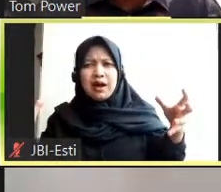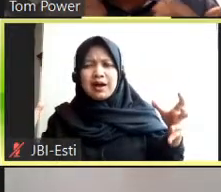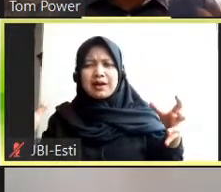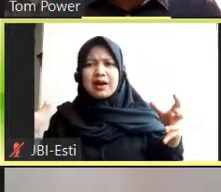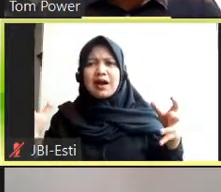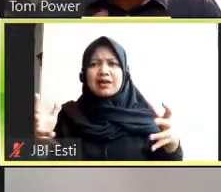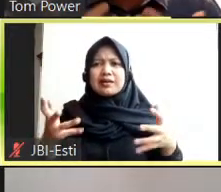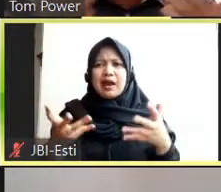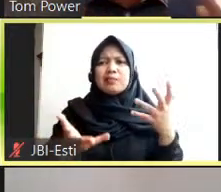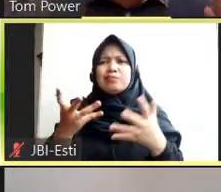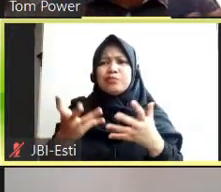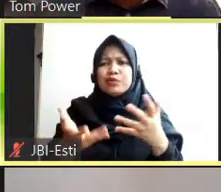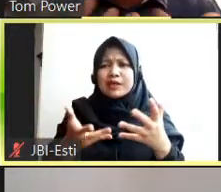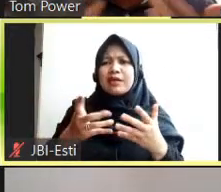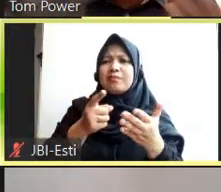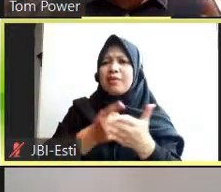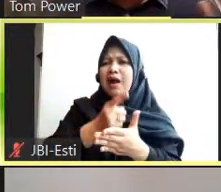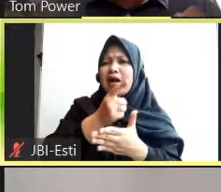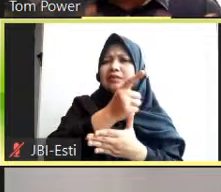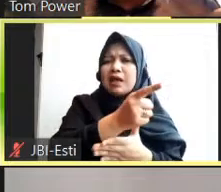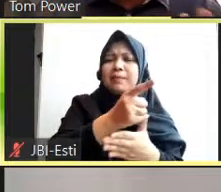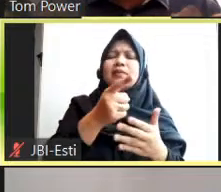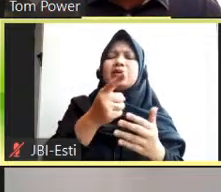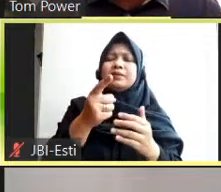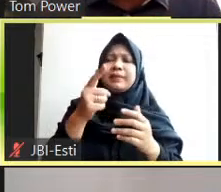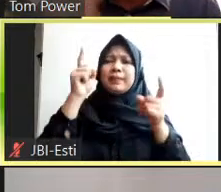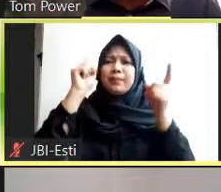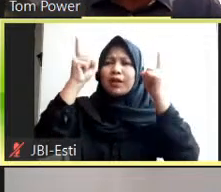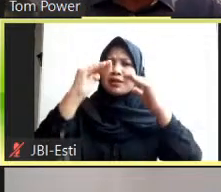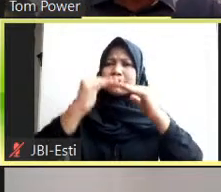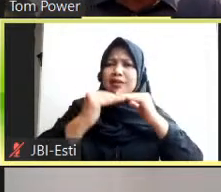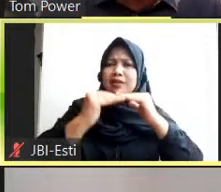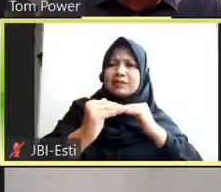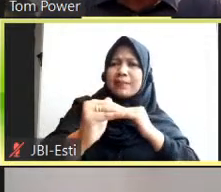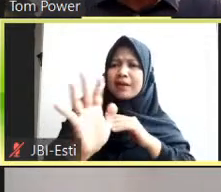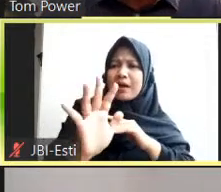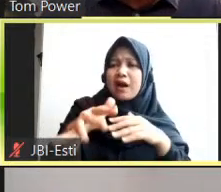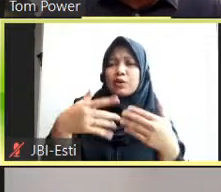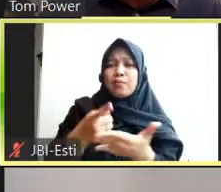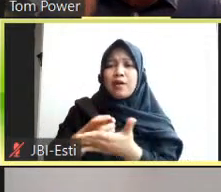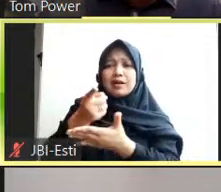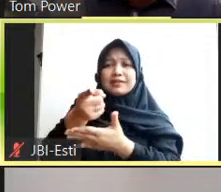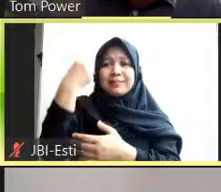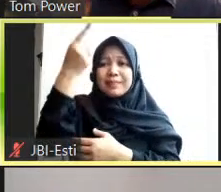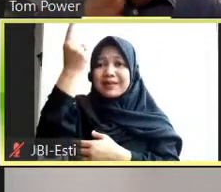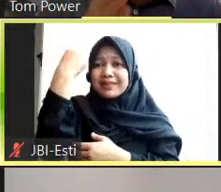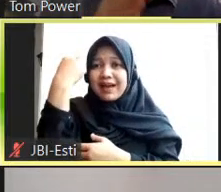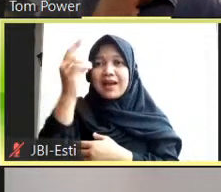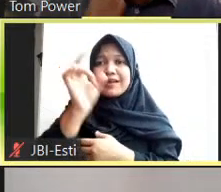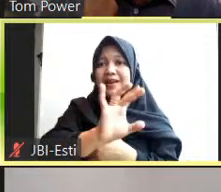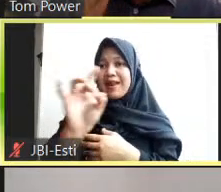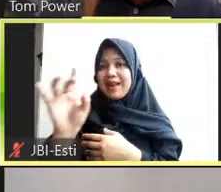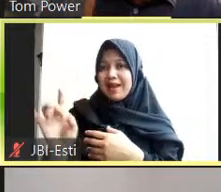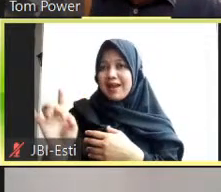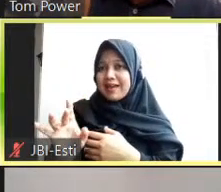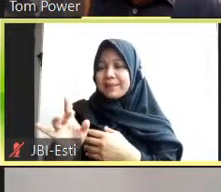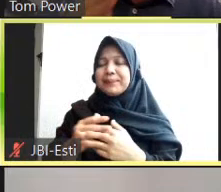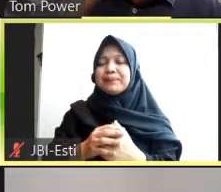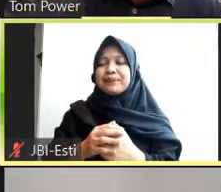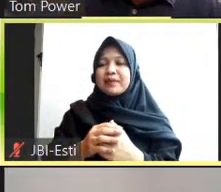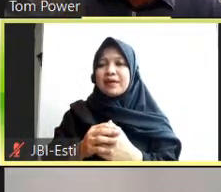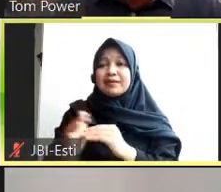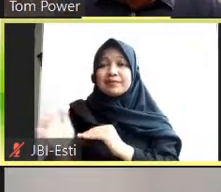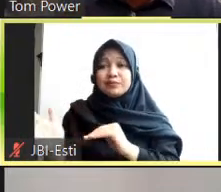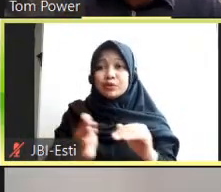mengancam stabilitas politik, menggoncang pemerintah pada saat itu dan sebagainya. Setelah itu kita bisa melihat bahwa ada upaya